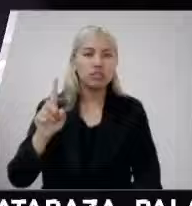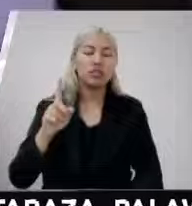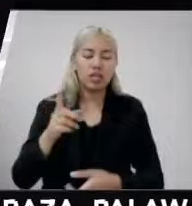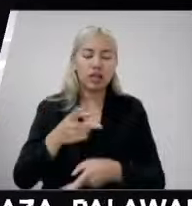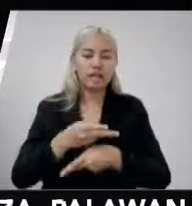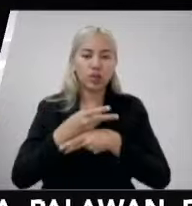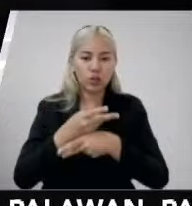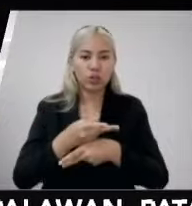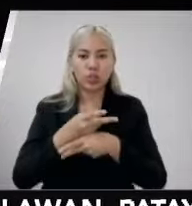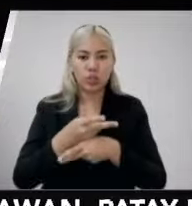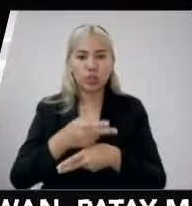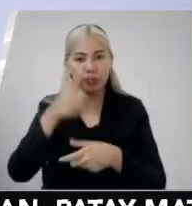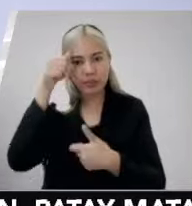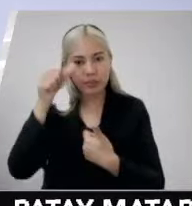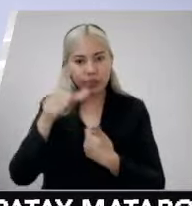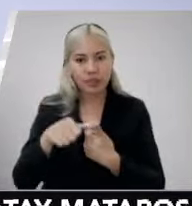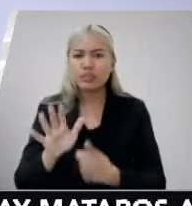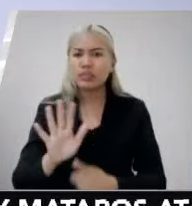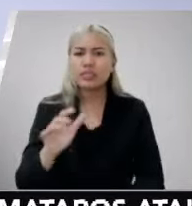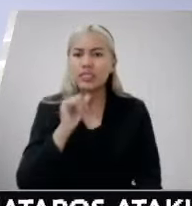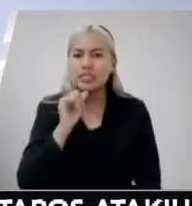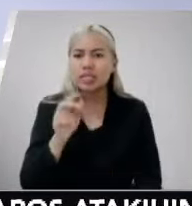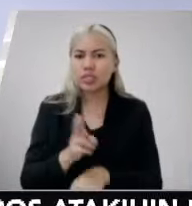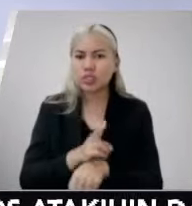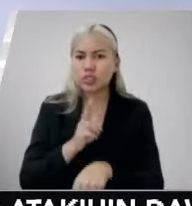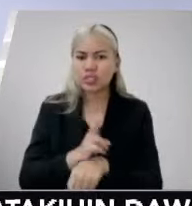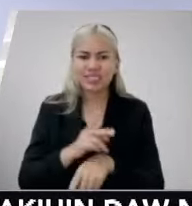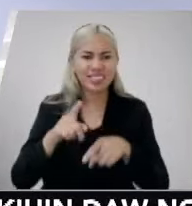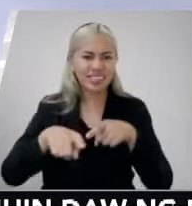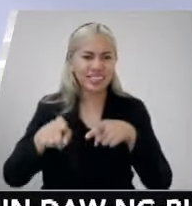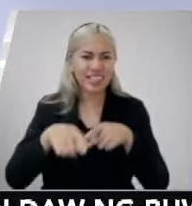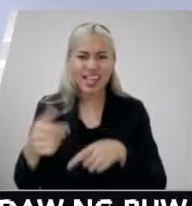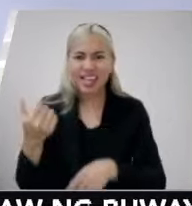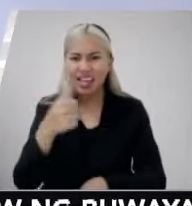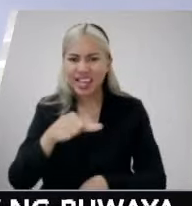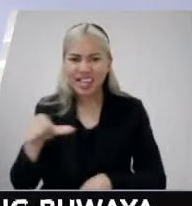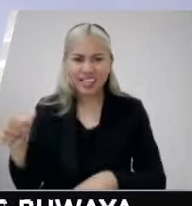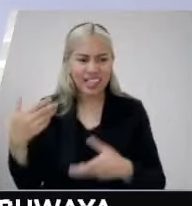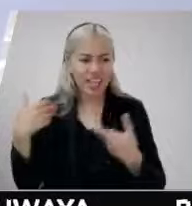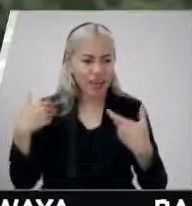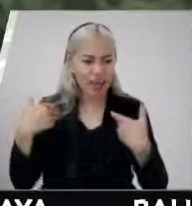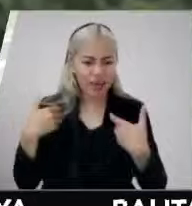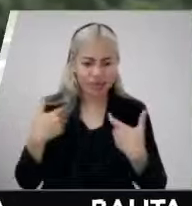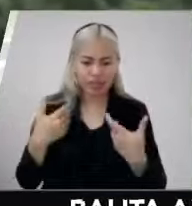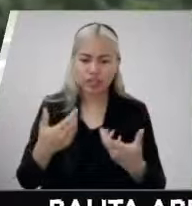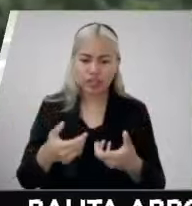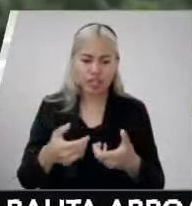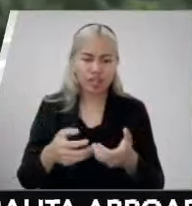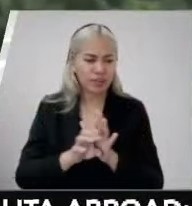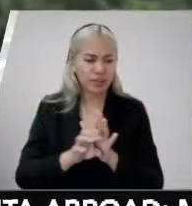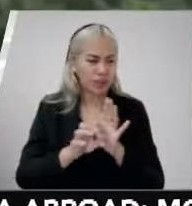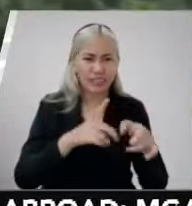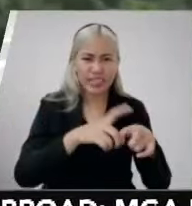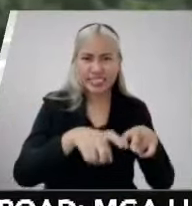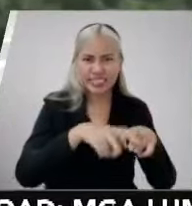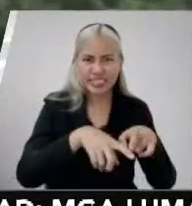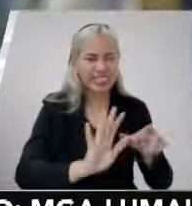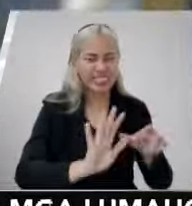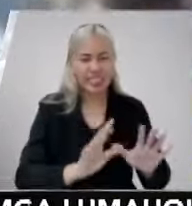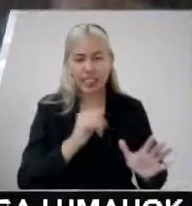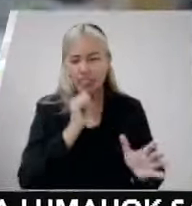ang paggamit ngk kuryenteng gamit o anumang bagay na maing daluyan ng kuryente mula sa kidlat lumayo sa kawad ng